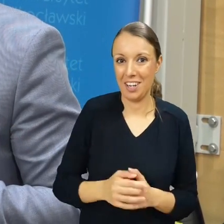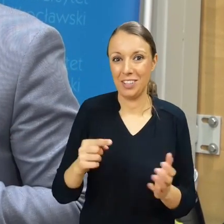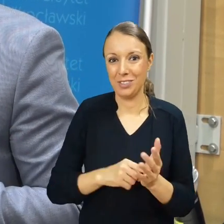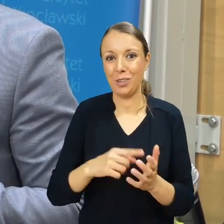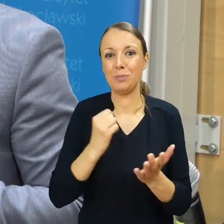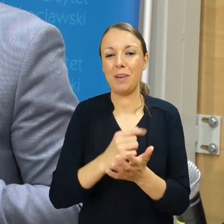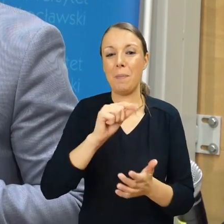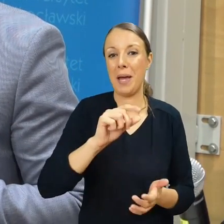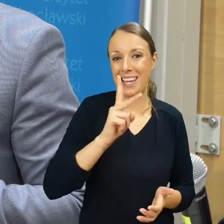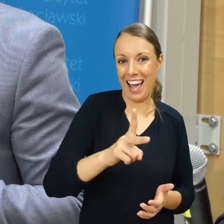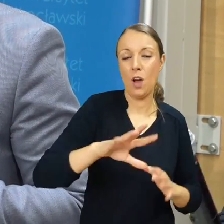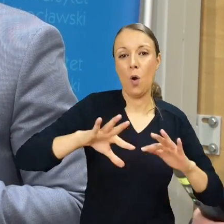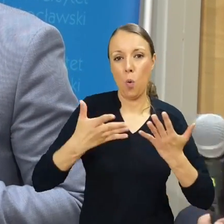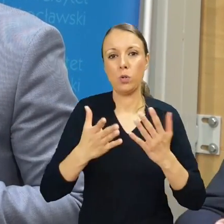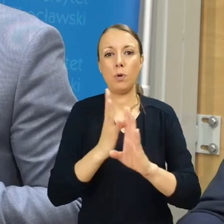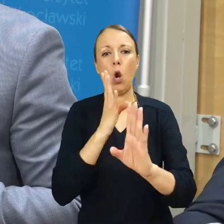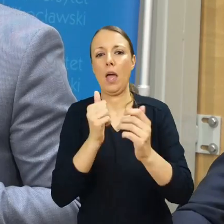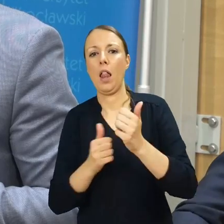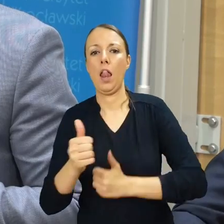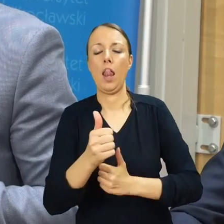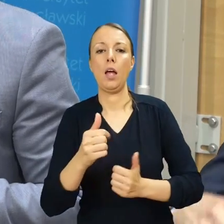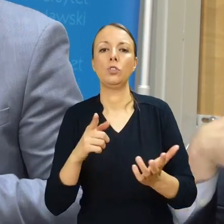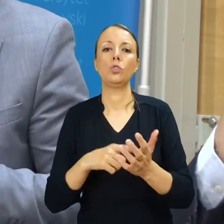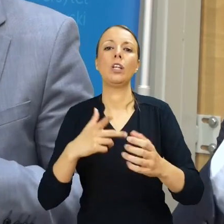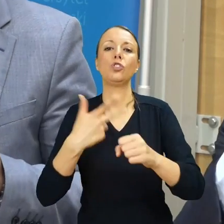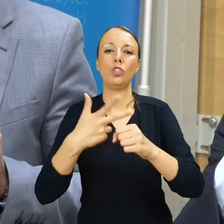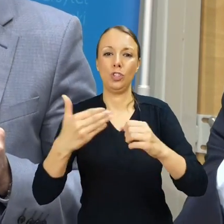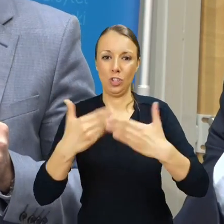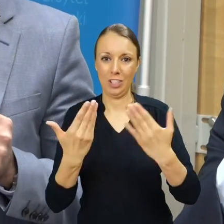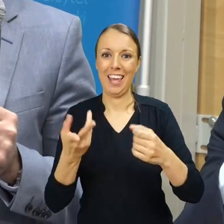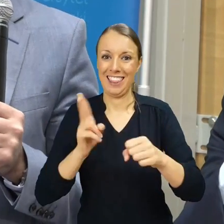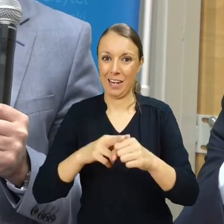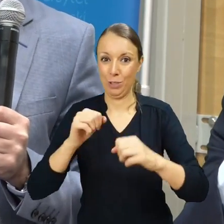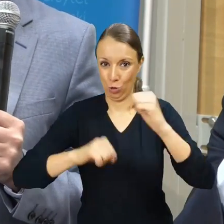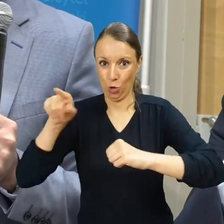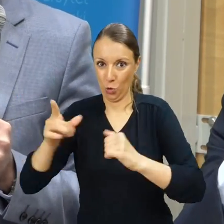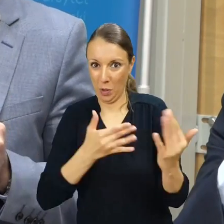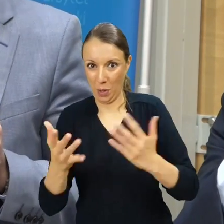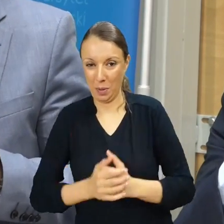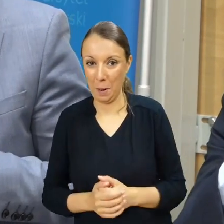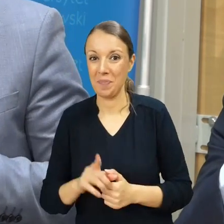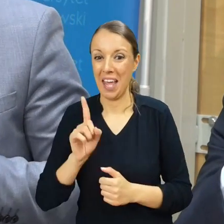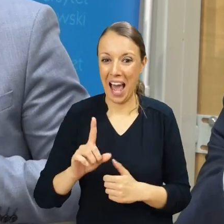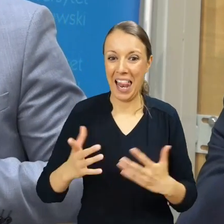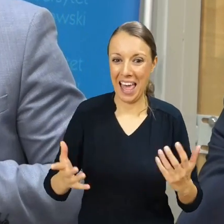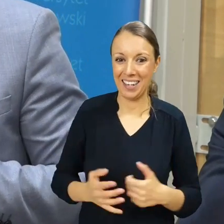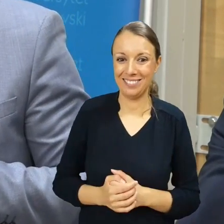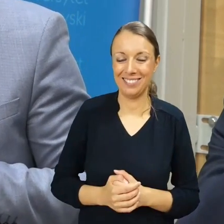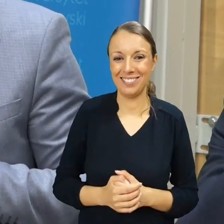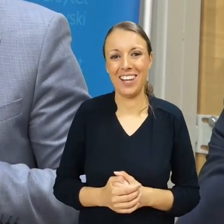kolejnością załatwiane w tym teoretycznie 30-dniowym terminie w sądzie. Tylko że jak wiadomo, no, sankcji też takiej i